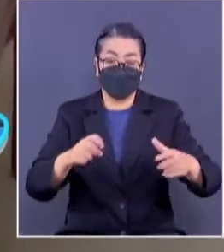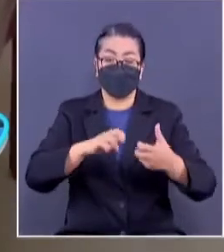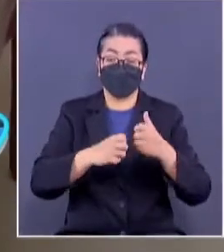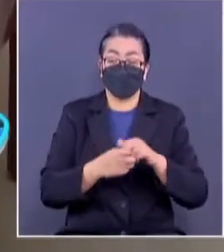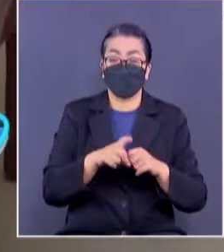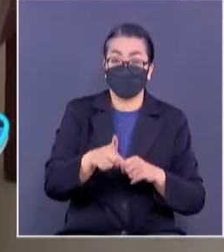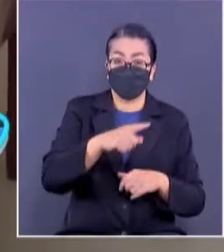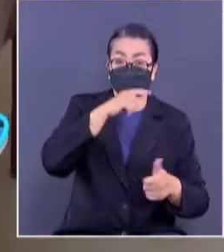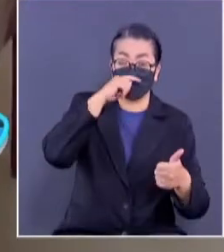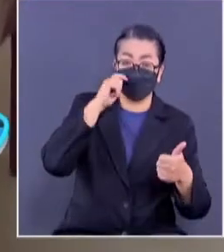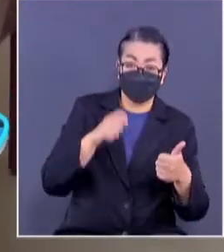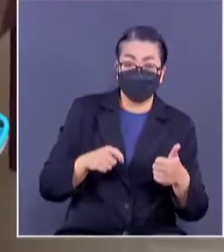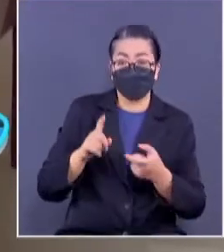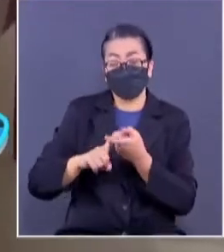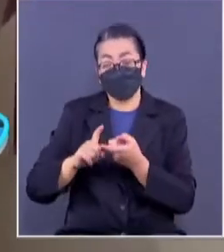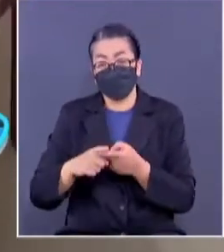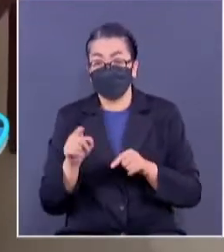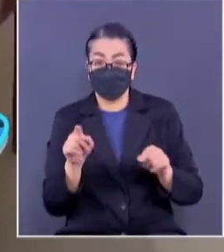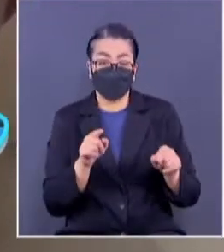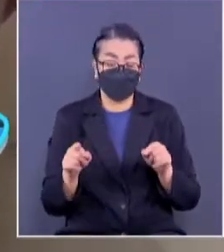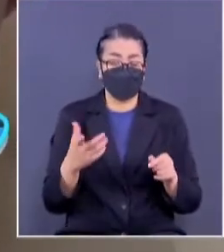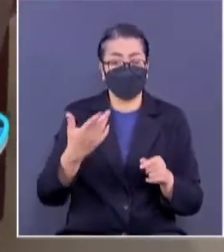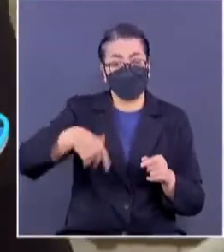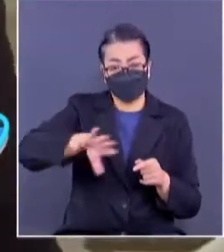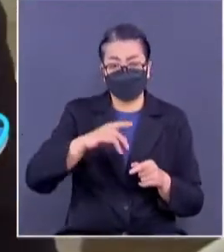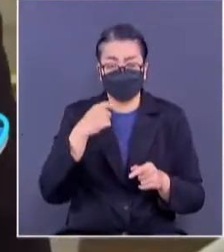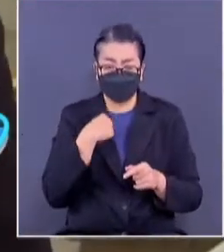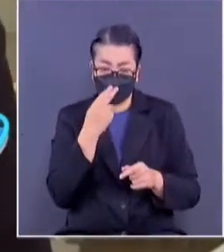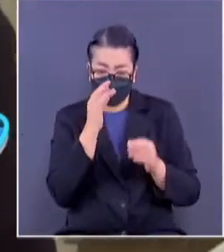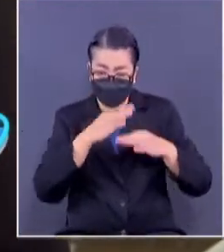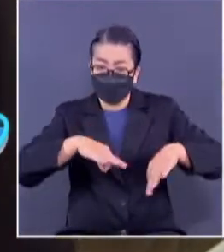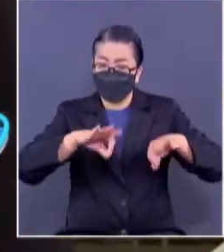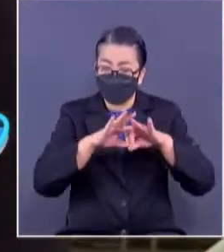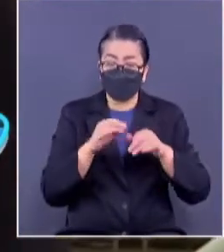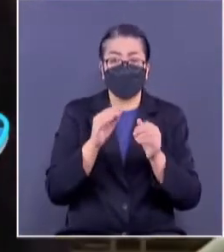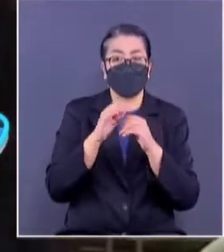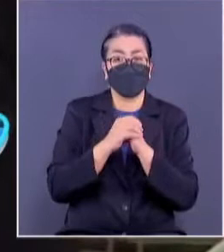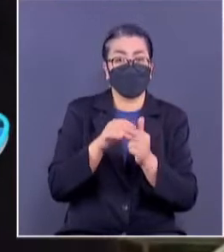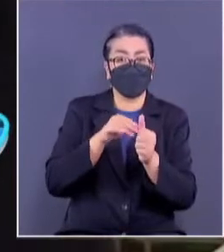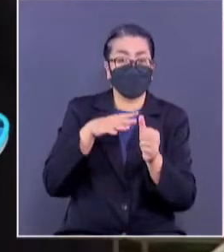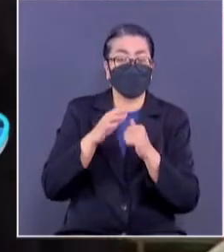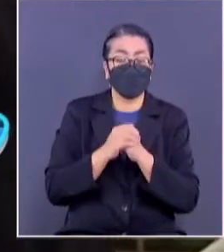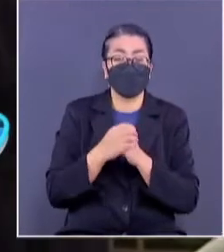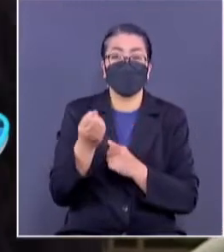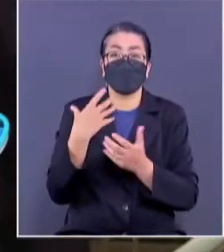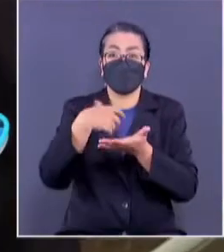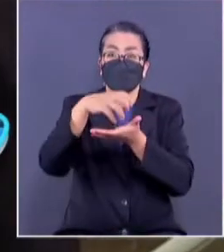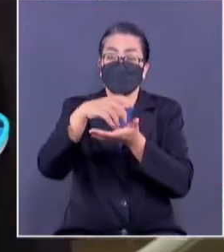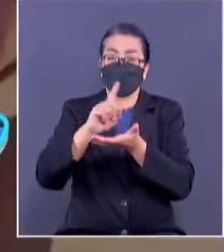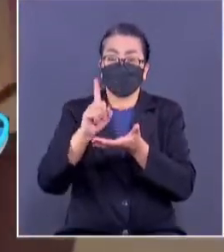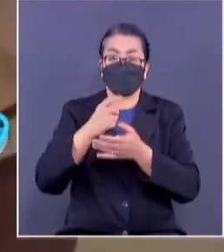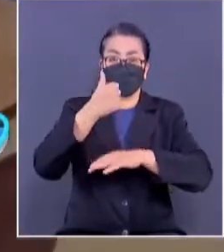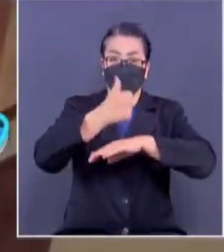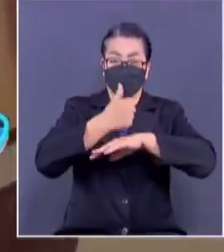ระหว่างรัสเซียกับยูเครนครับตามที่ทุกฝ่ายมองว่ามีความจำเป็นผู้นำจีนยังได้กล่าวถึงเรื่องนี้ในการประชุมทางไปกับ